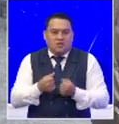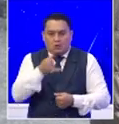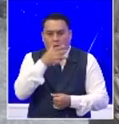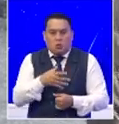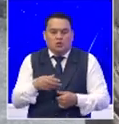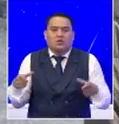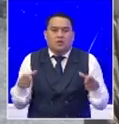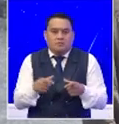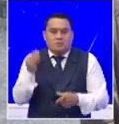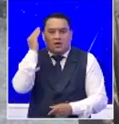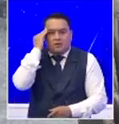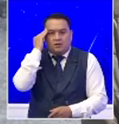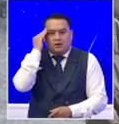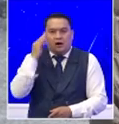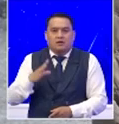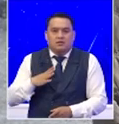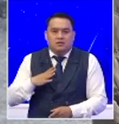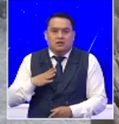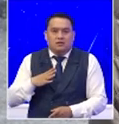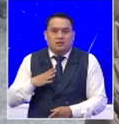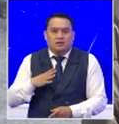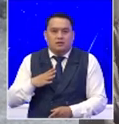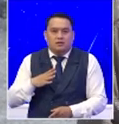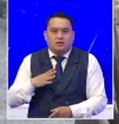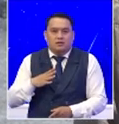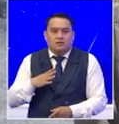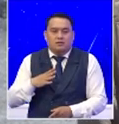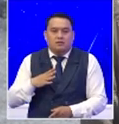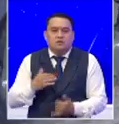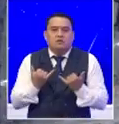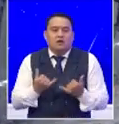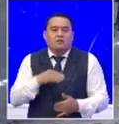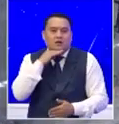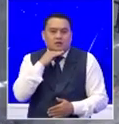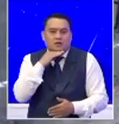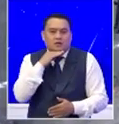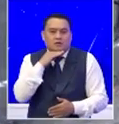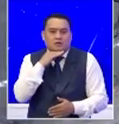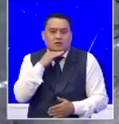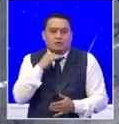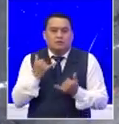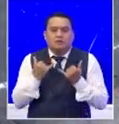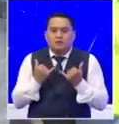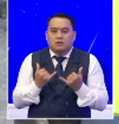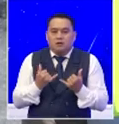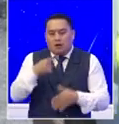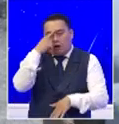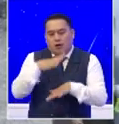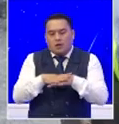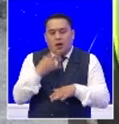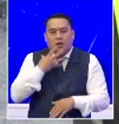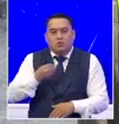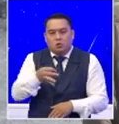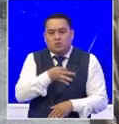соблюдая карантин. Но сейчас, в принципе, хватает. По плану, спасибо акимату